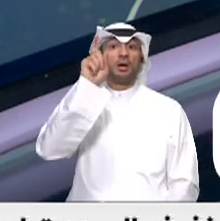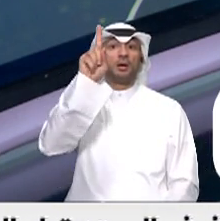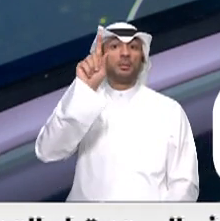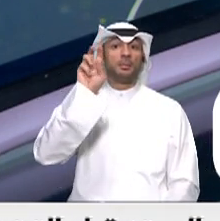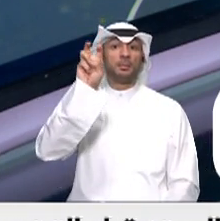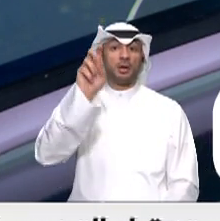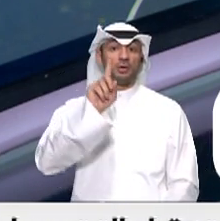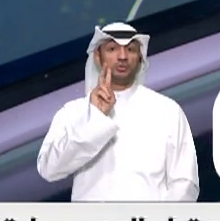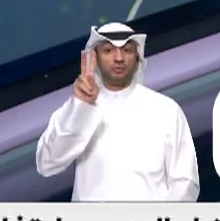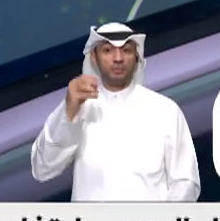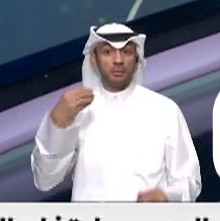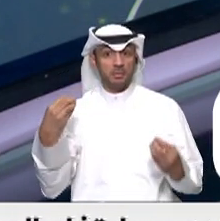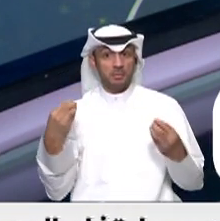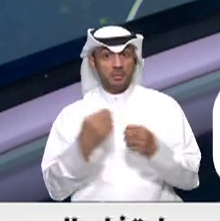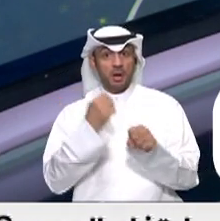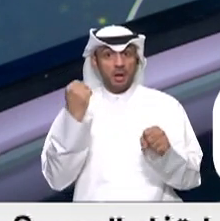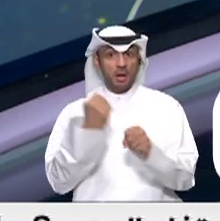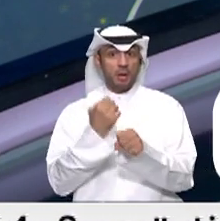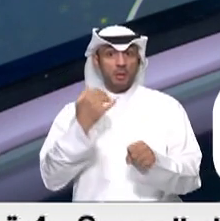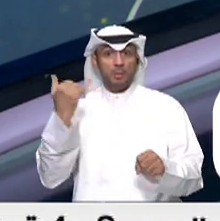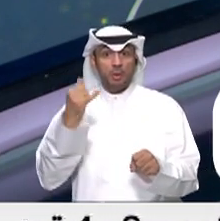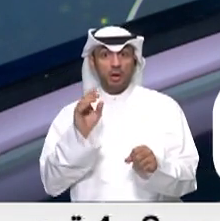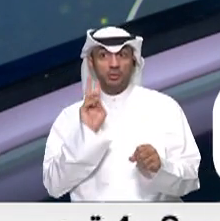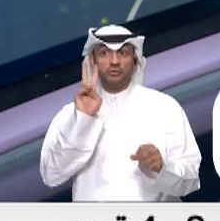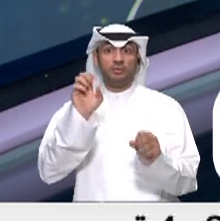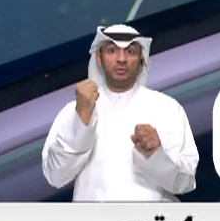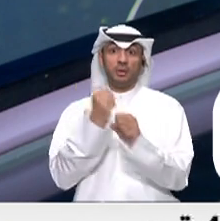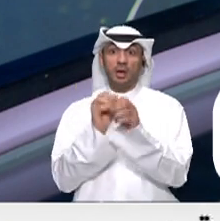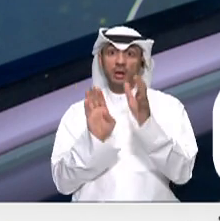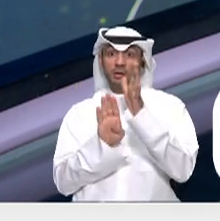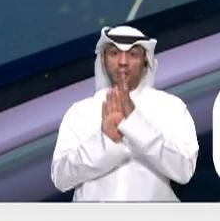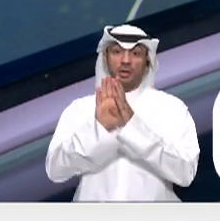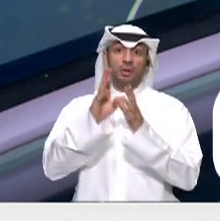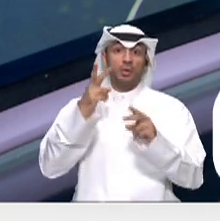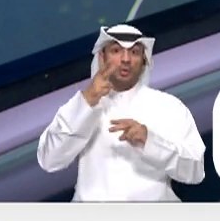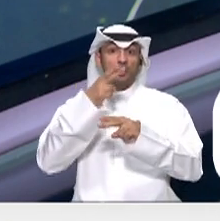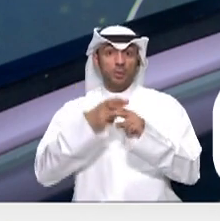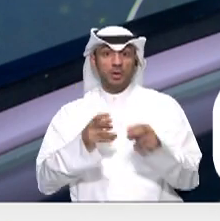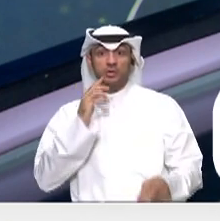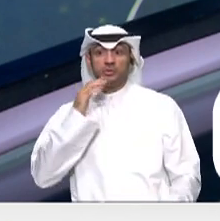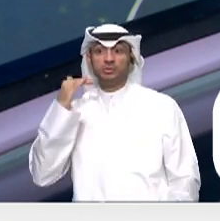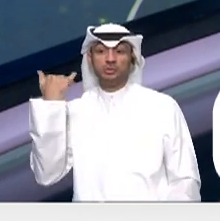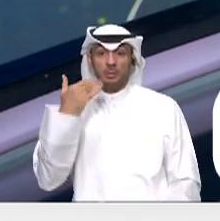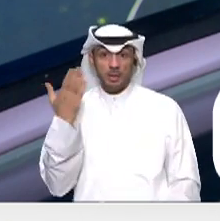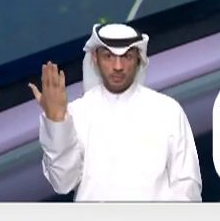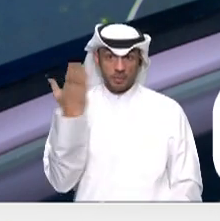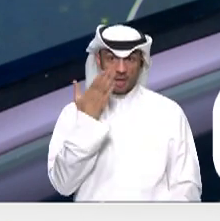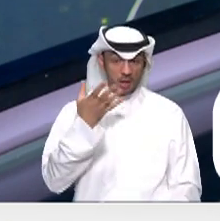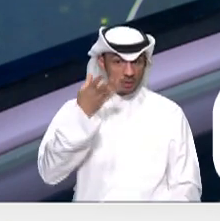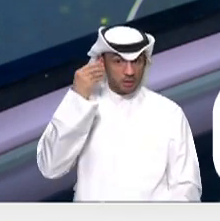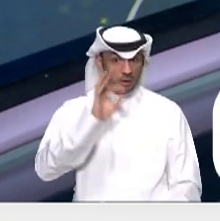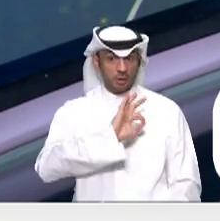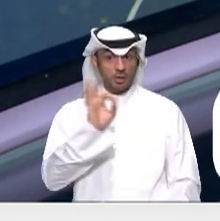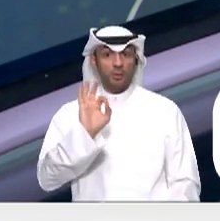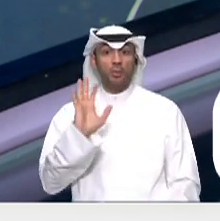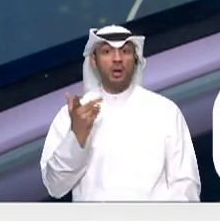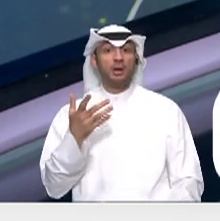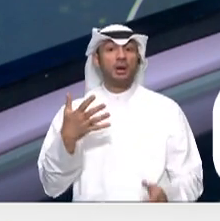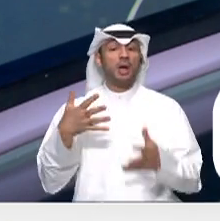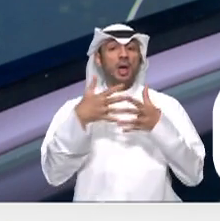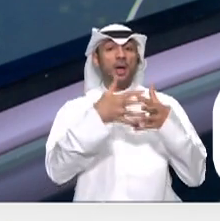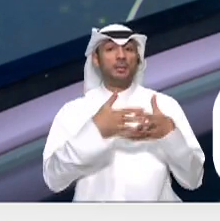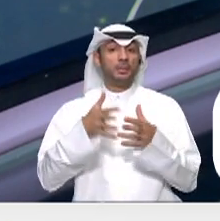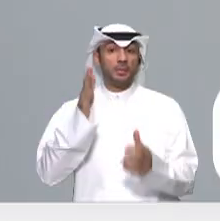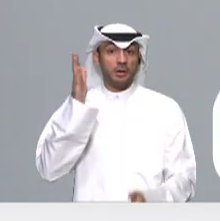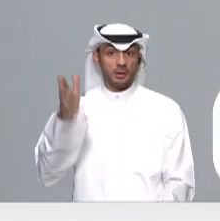في تحقيق إحدى أولويات البنك في صقل قدرات الكويتيين من الشباب الدارسين في المملكة المتحدة.